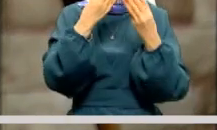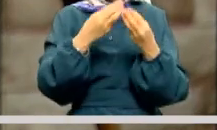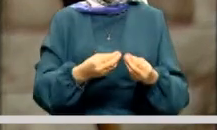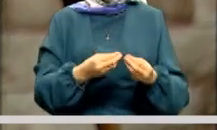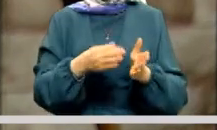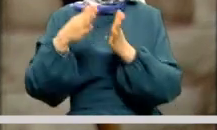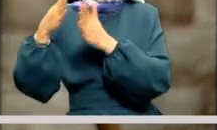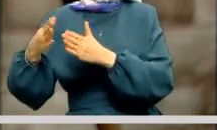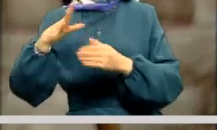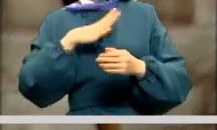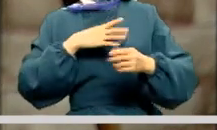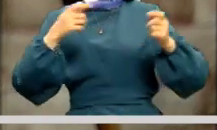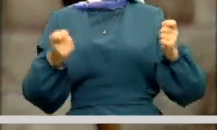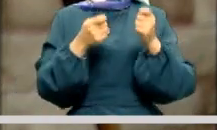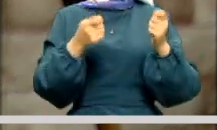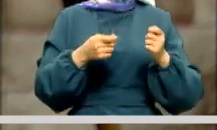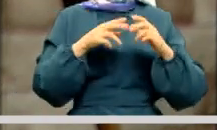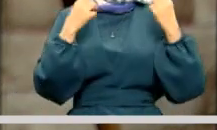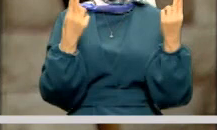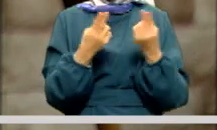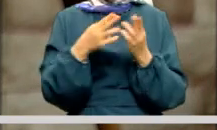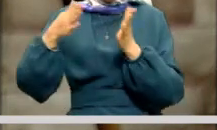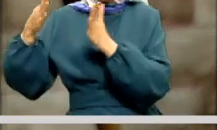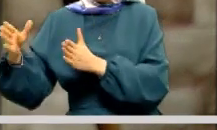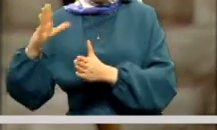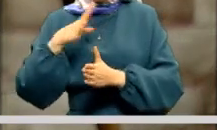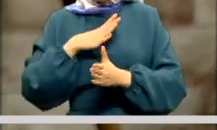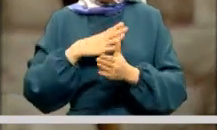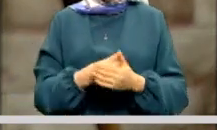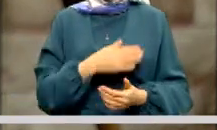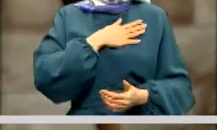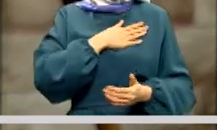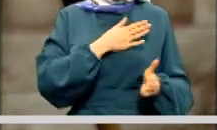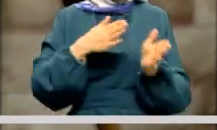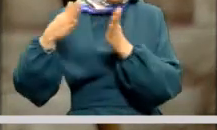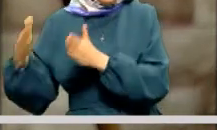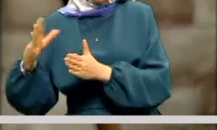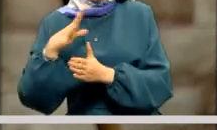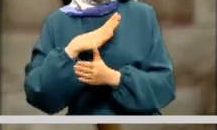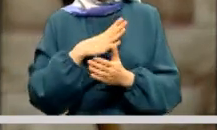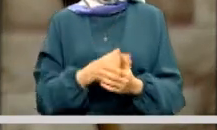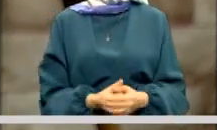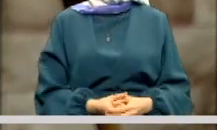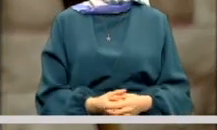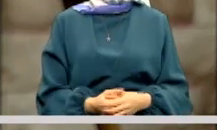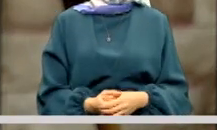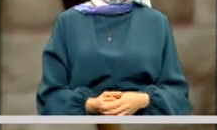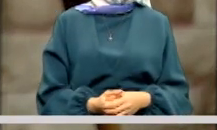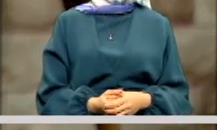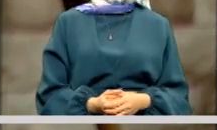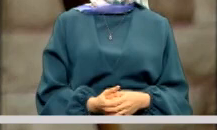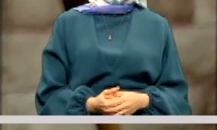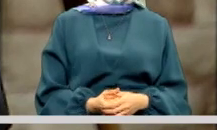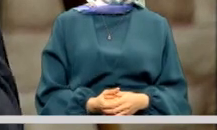tarafını ilgilendirir iş dünya Efendim tasavvufi yönü mutlaka var Deruni boyutu var